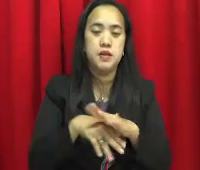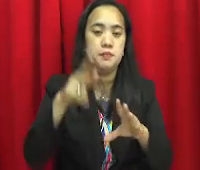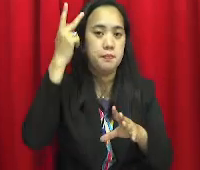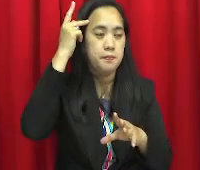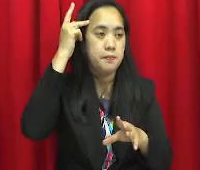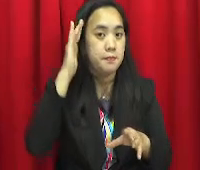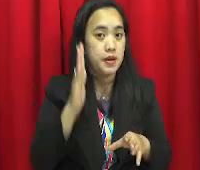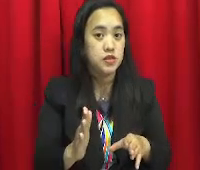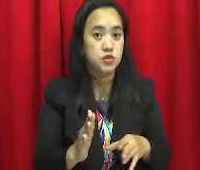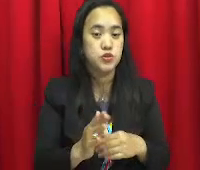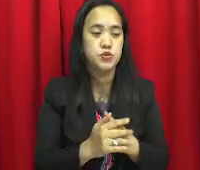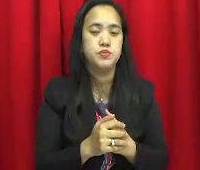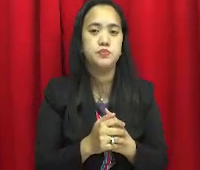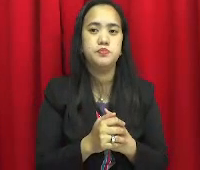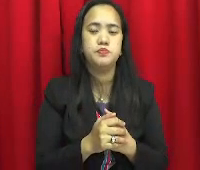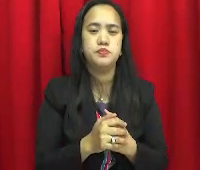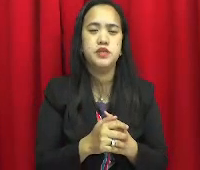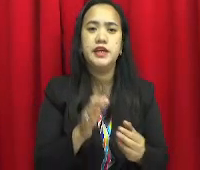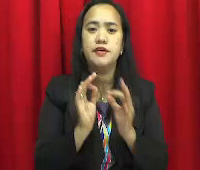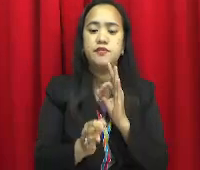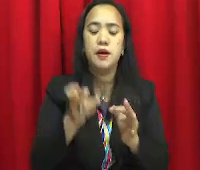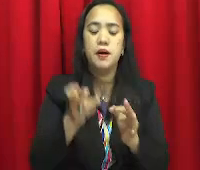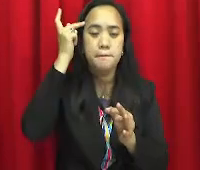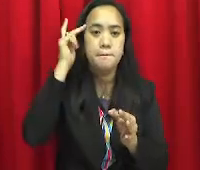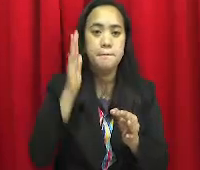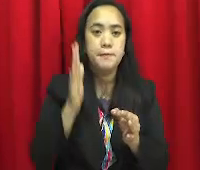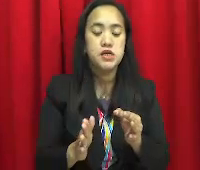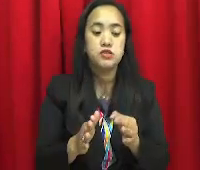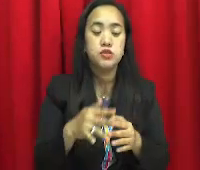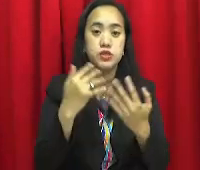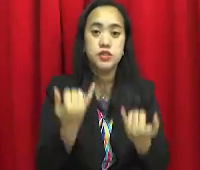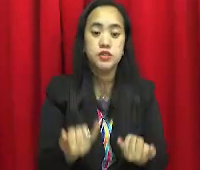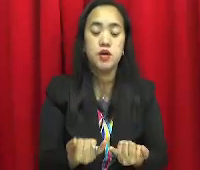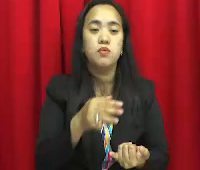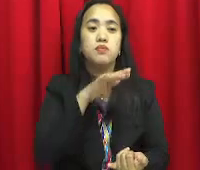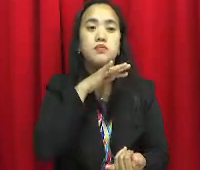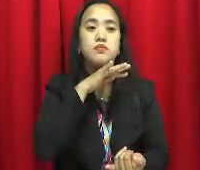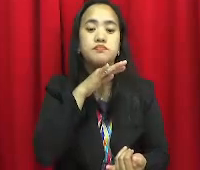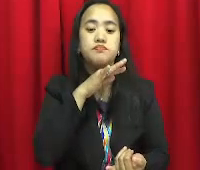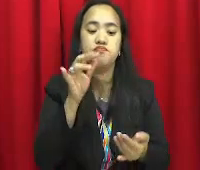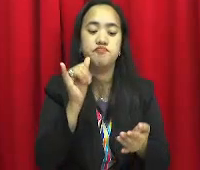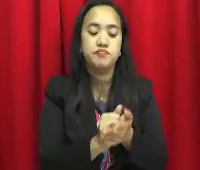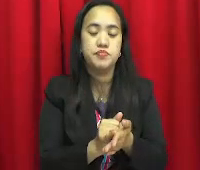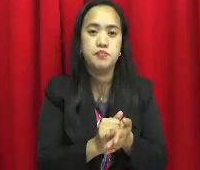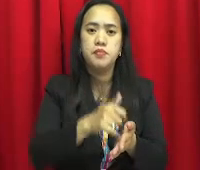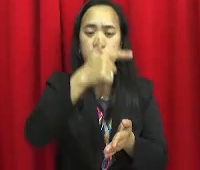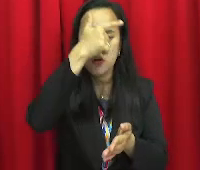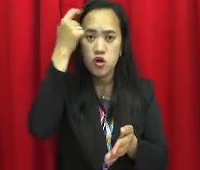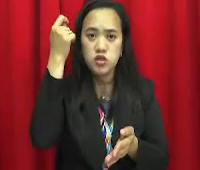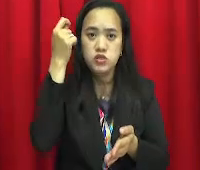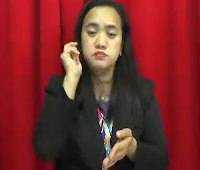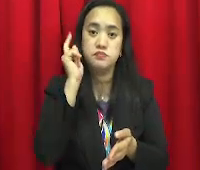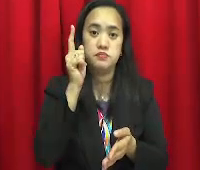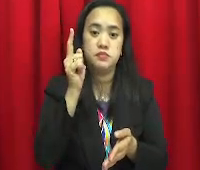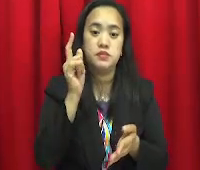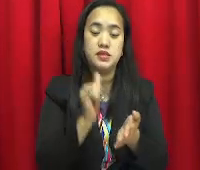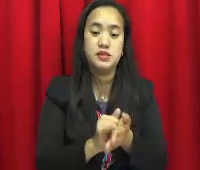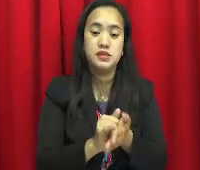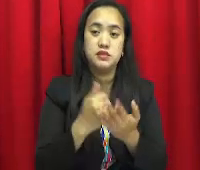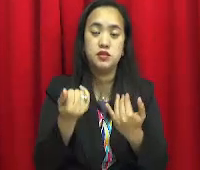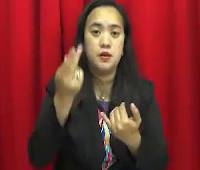pastor, ay salamat sa Panginoon. Pero kung mapagod ako, ay nalabas sa trabaho ko, mapatid, na